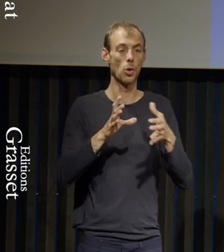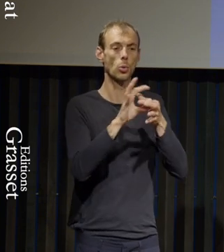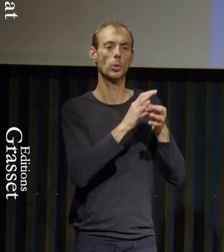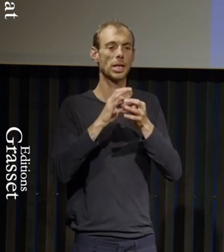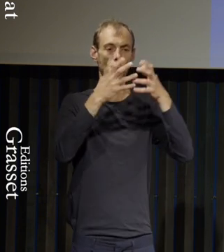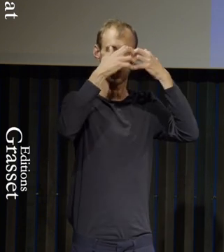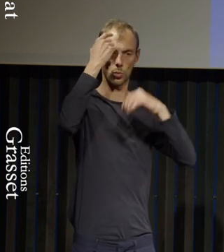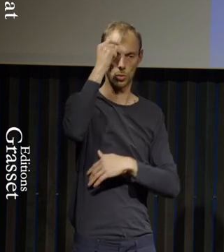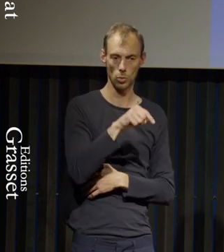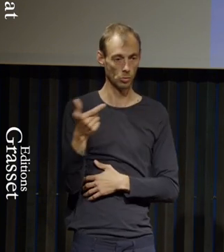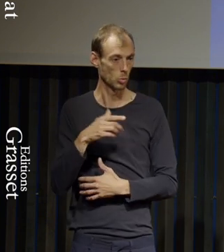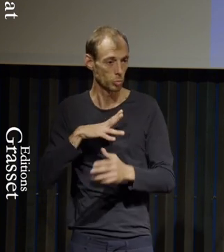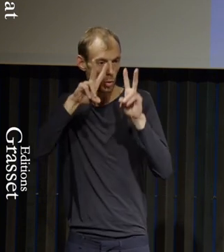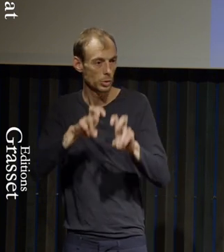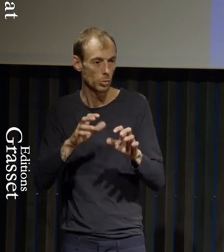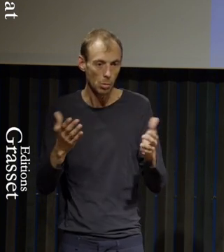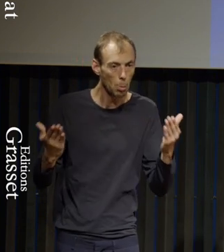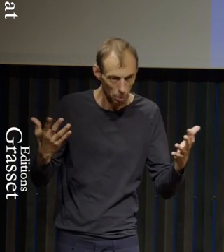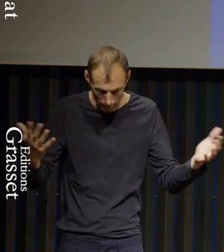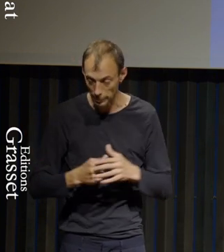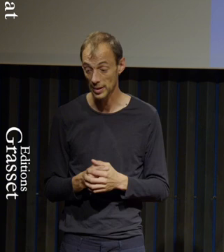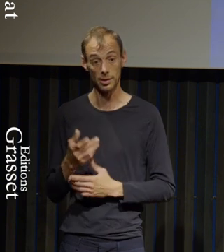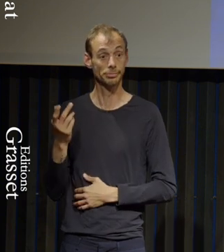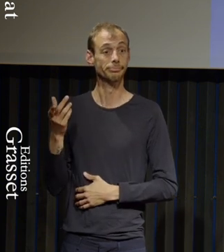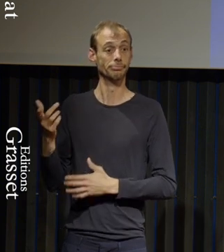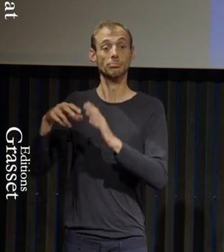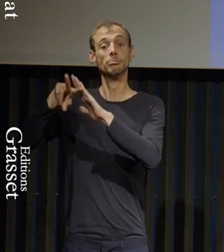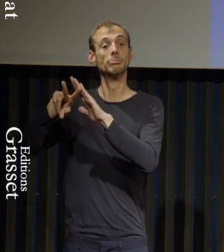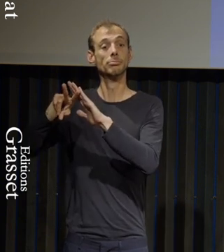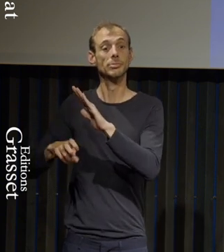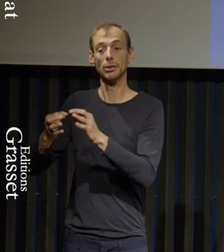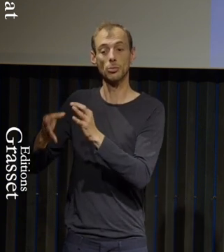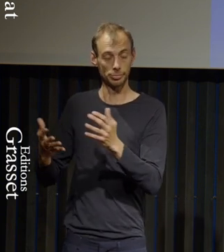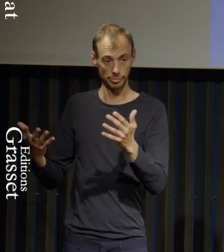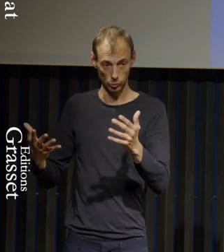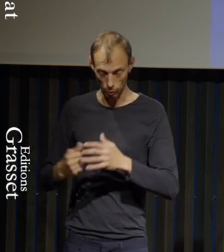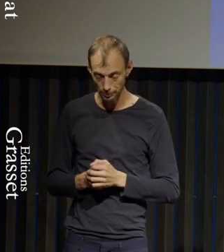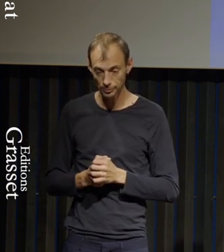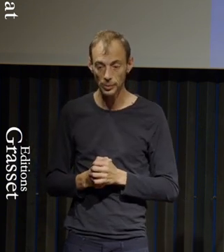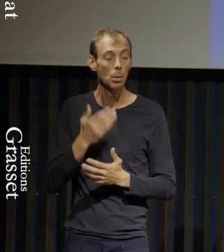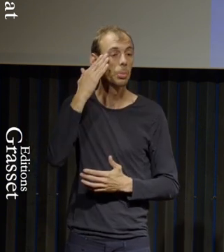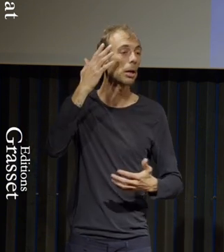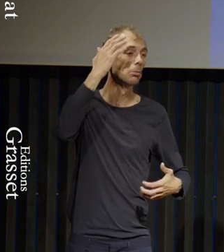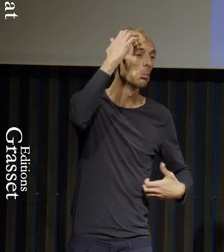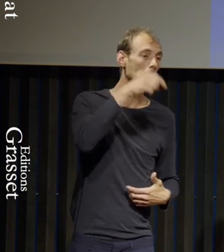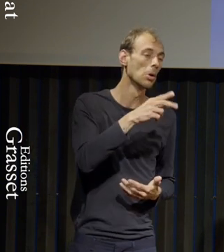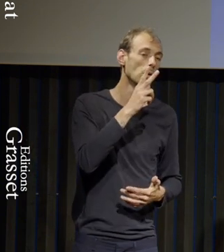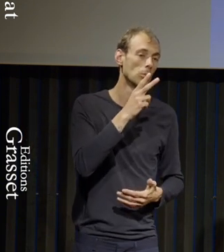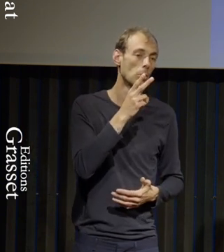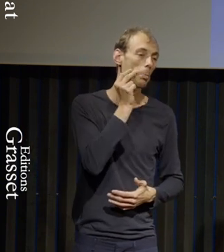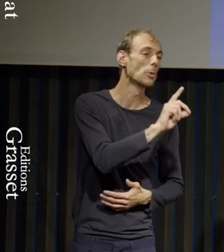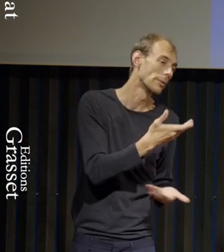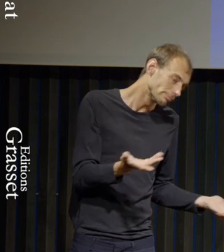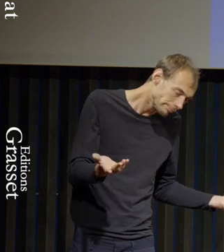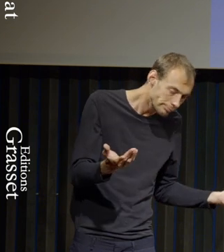de parler. Et cette équipe montre que si on compare le cerveau d'un primate non humain, un singe,